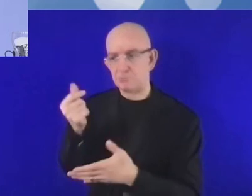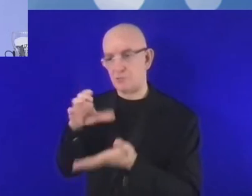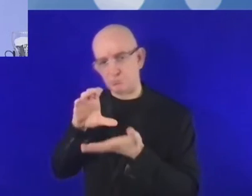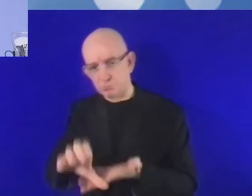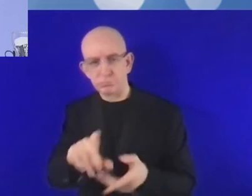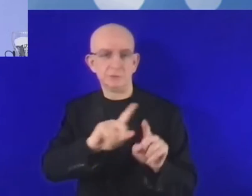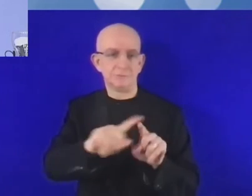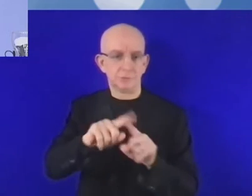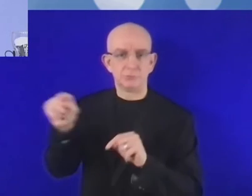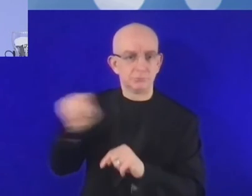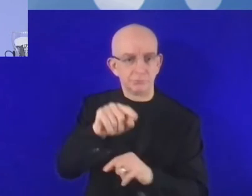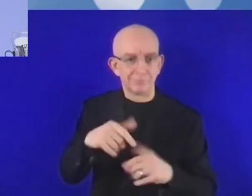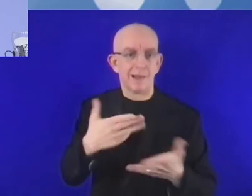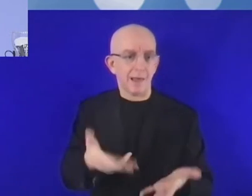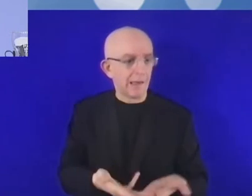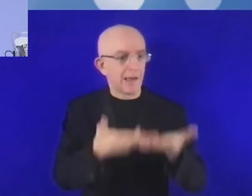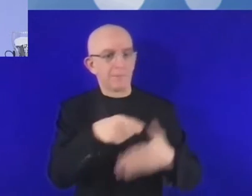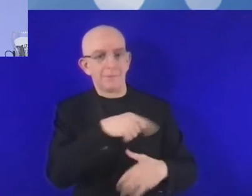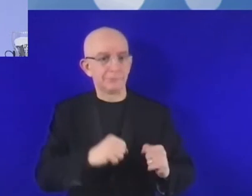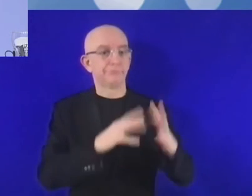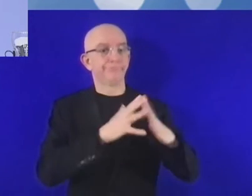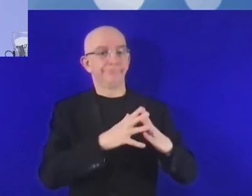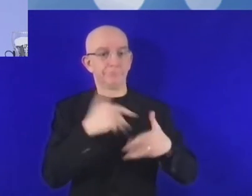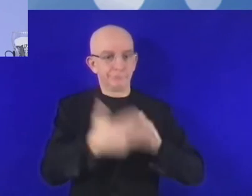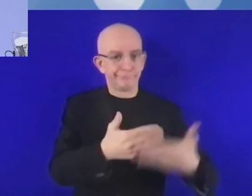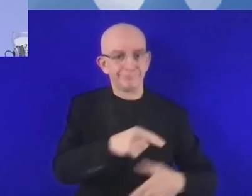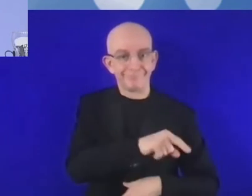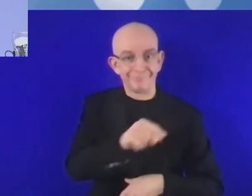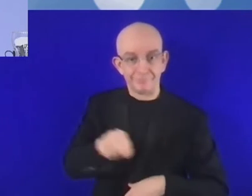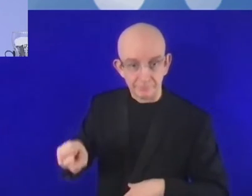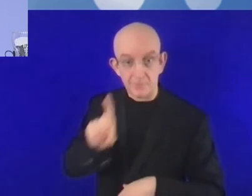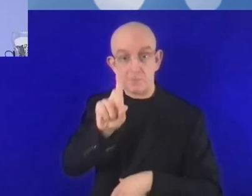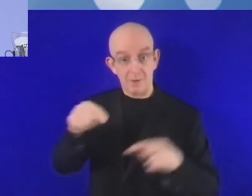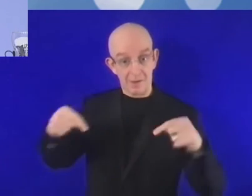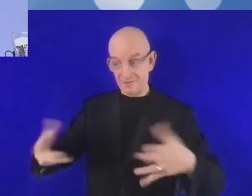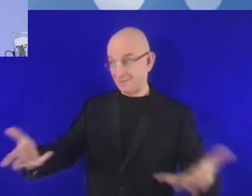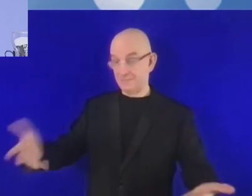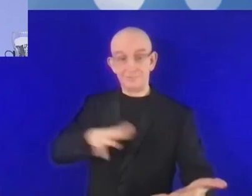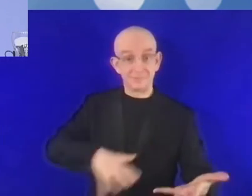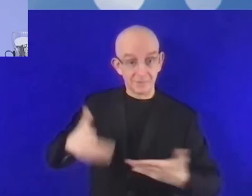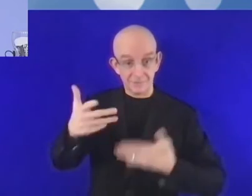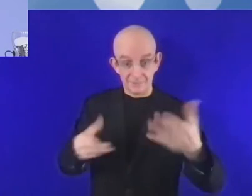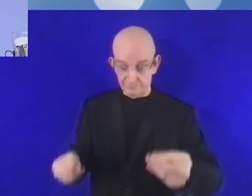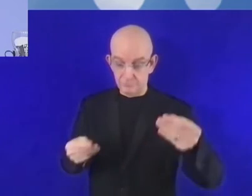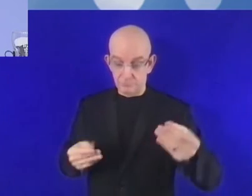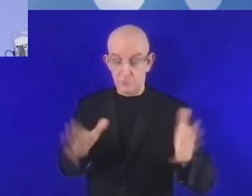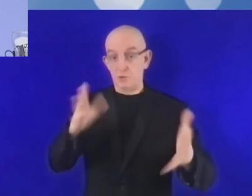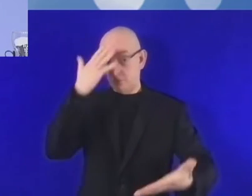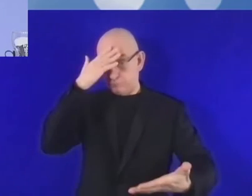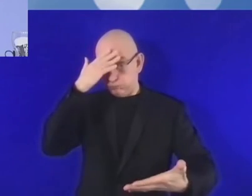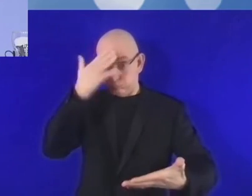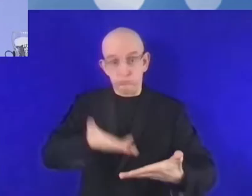начать с нуля, даже стартапами, другим компаниям. Венчурный капитал бывает